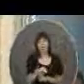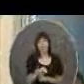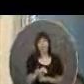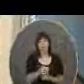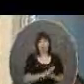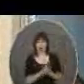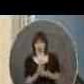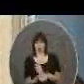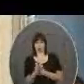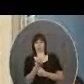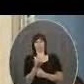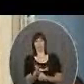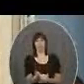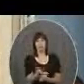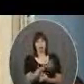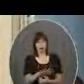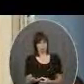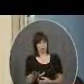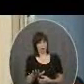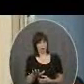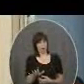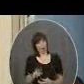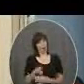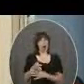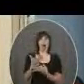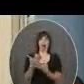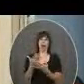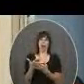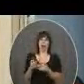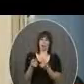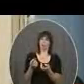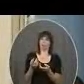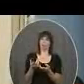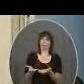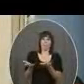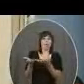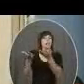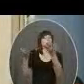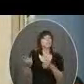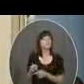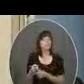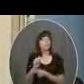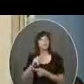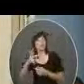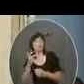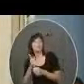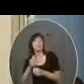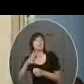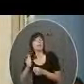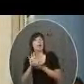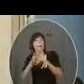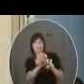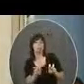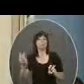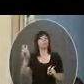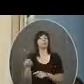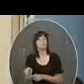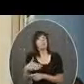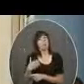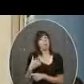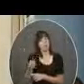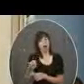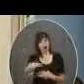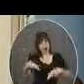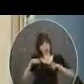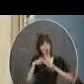devient tout à coup un enfant qui fréquente une école favorisée quand il arrive en troisième ou en quatrième année. Est-ce que